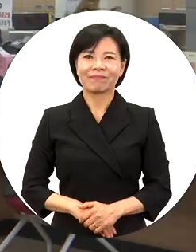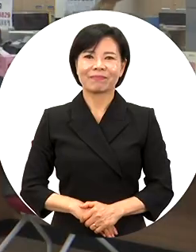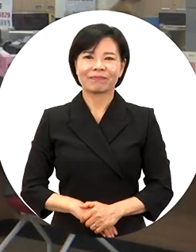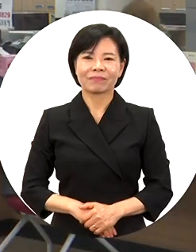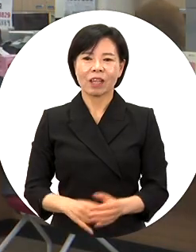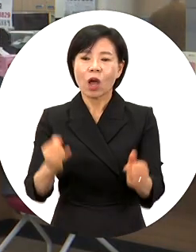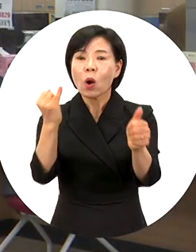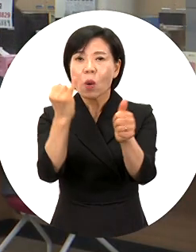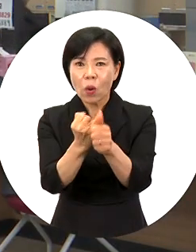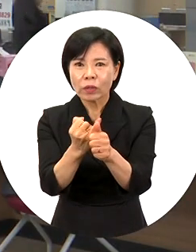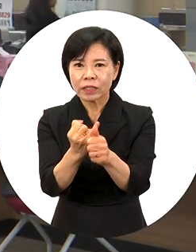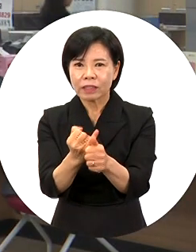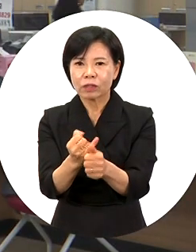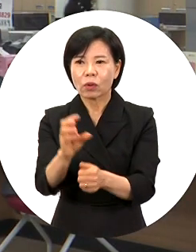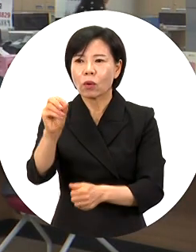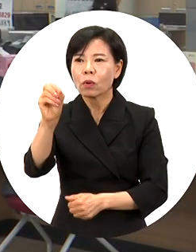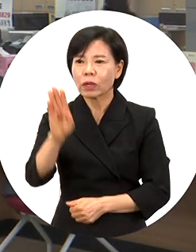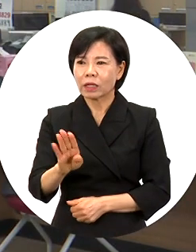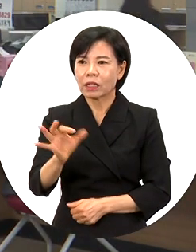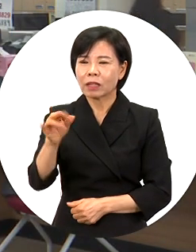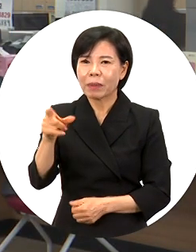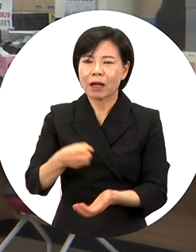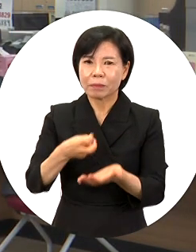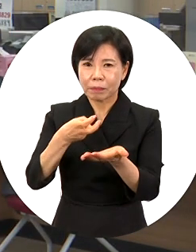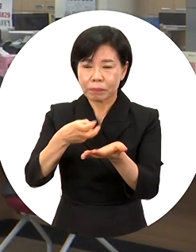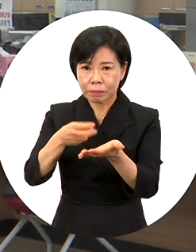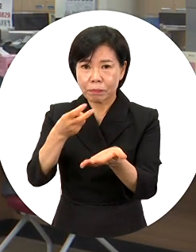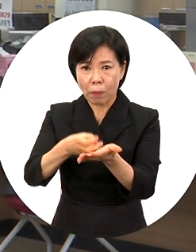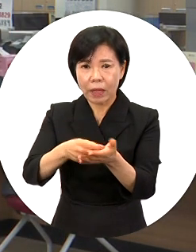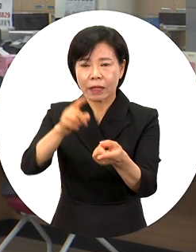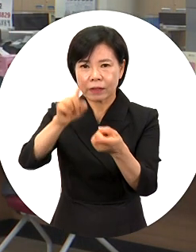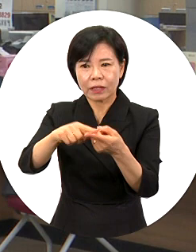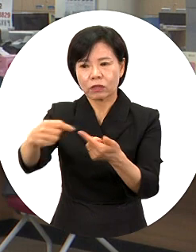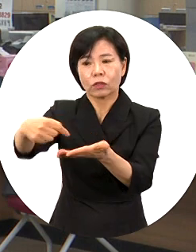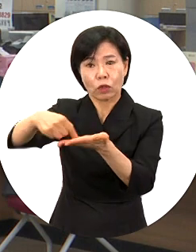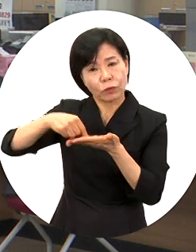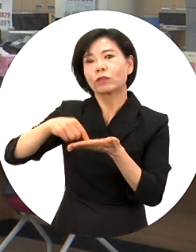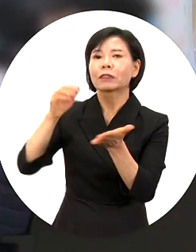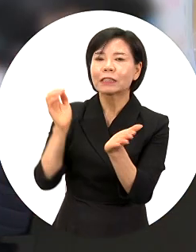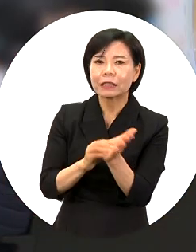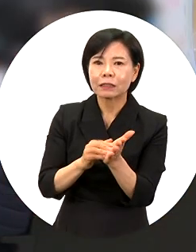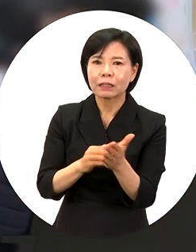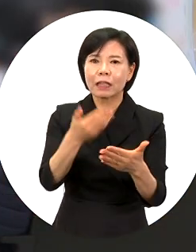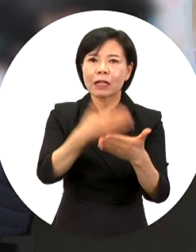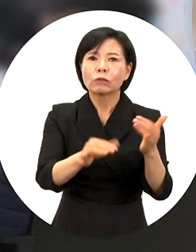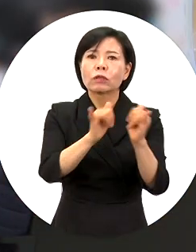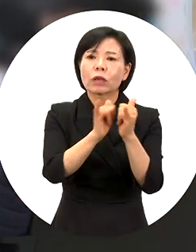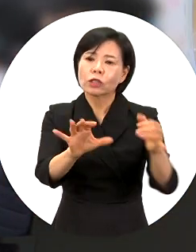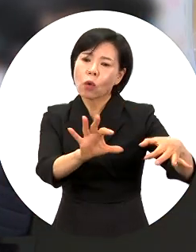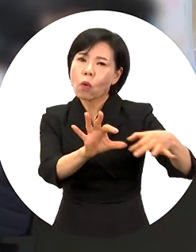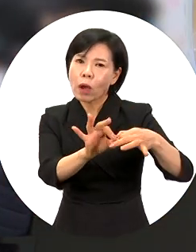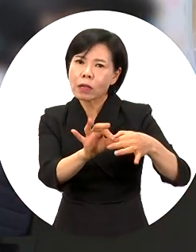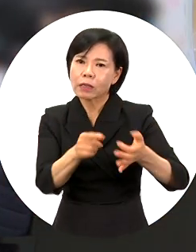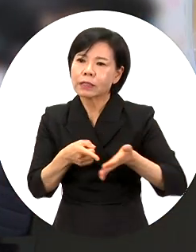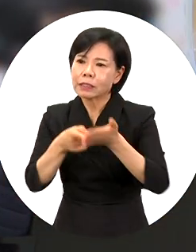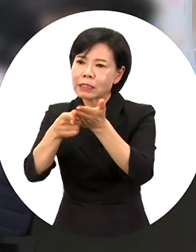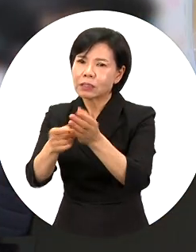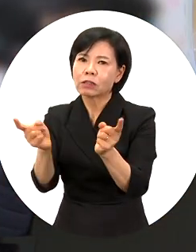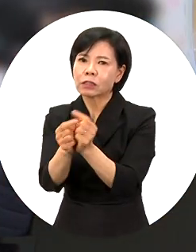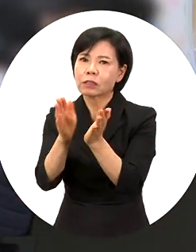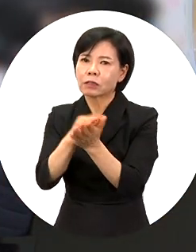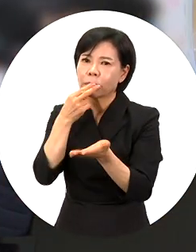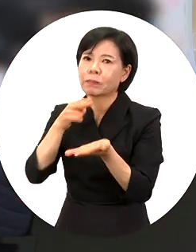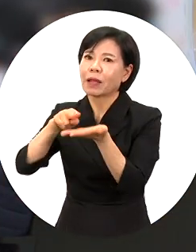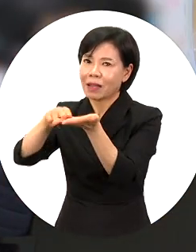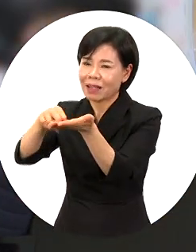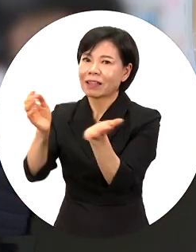하겠습니다. 혼인, 입양신고 특례에 따른 결정 신청이 접수되면 유족과 이해관계인에게 신청